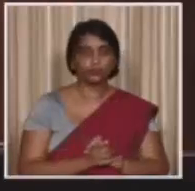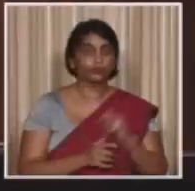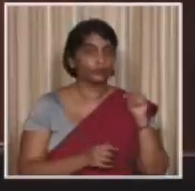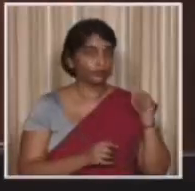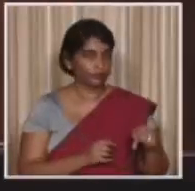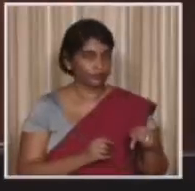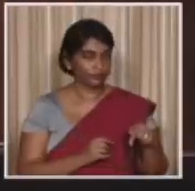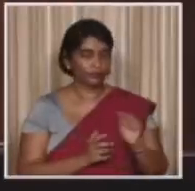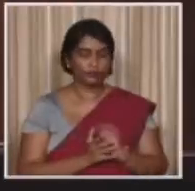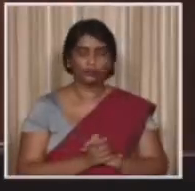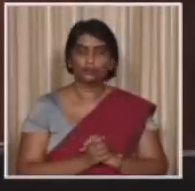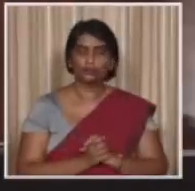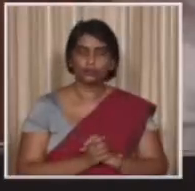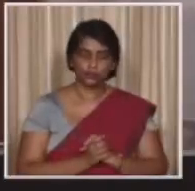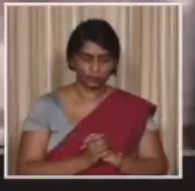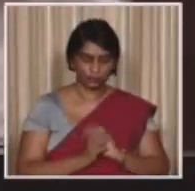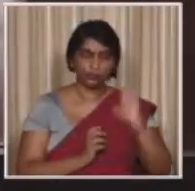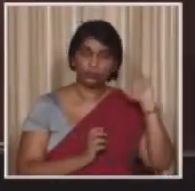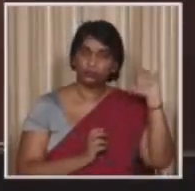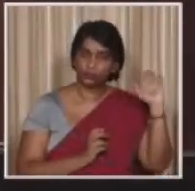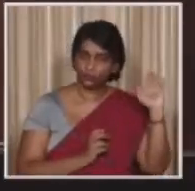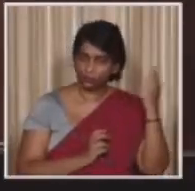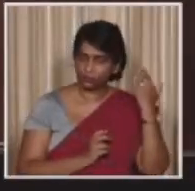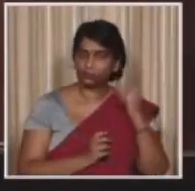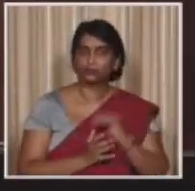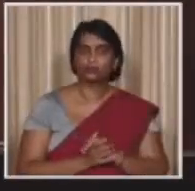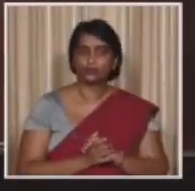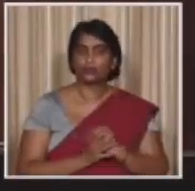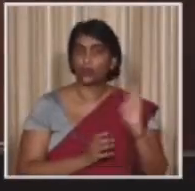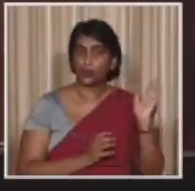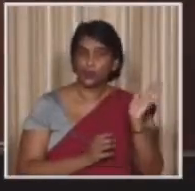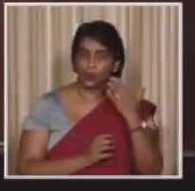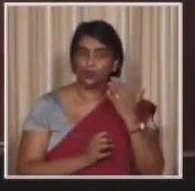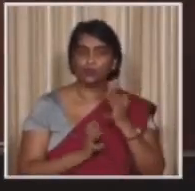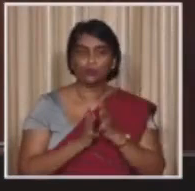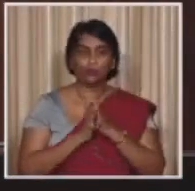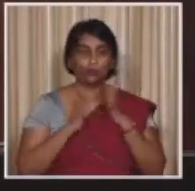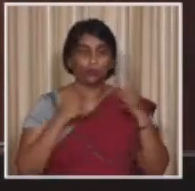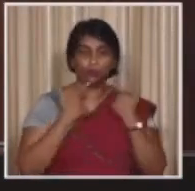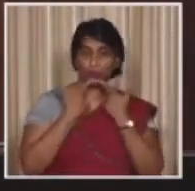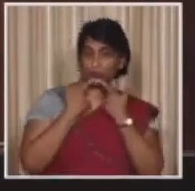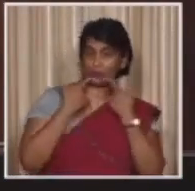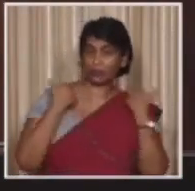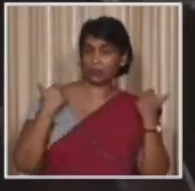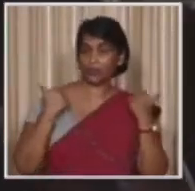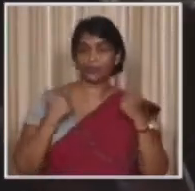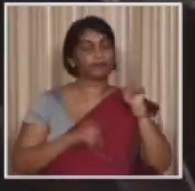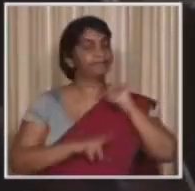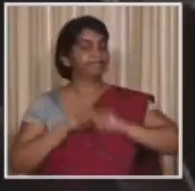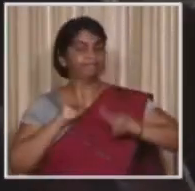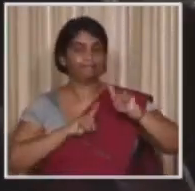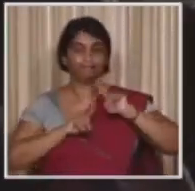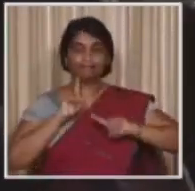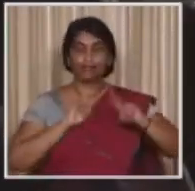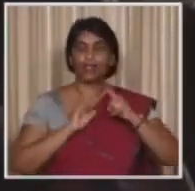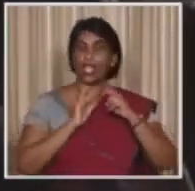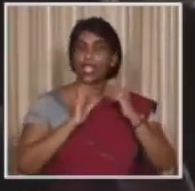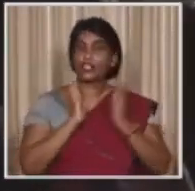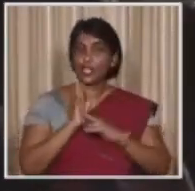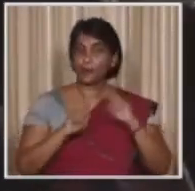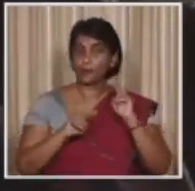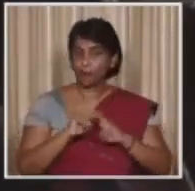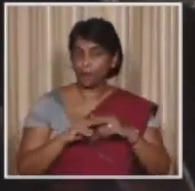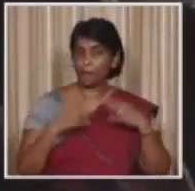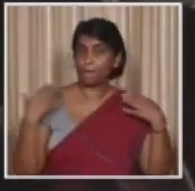අද හැම දෙනාම බොහොම අභිමානයෙන් කතා කරන IMF